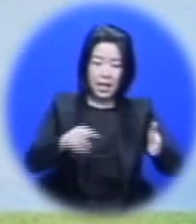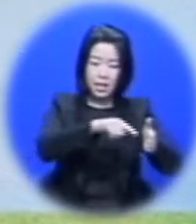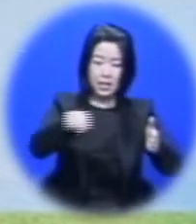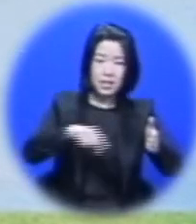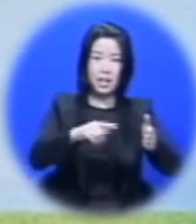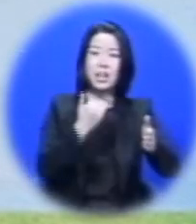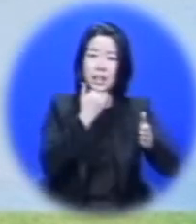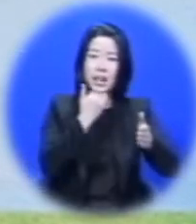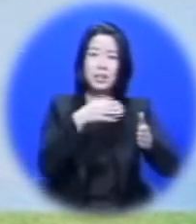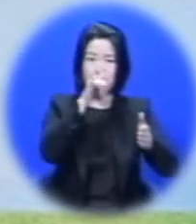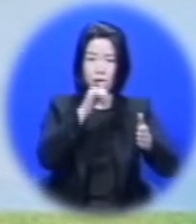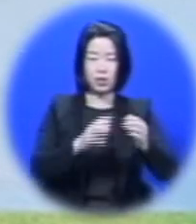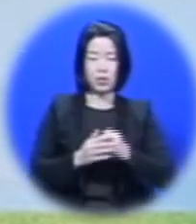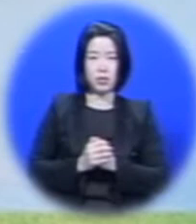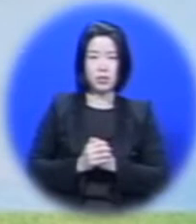기다림이 있습니다.